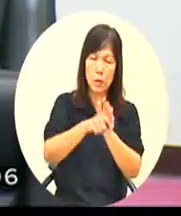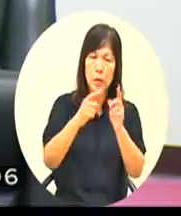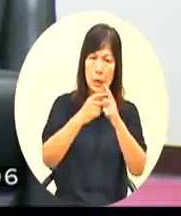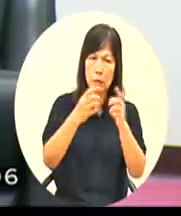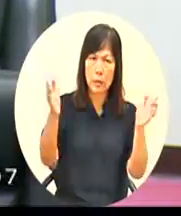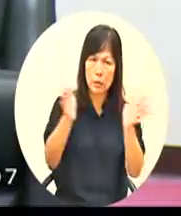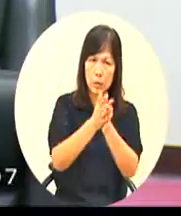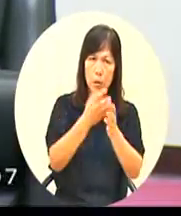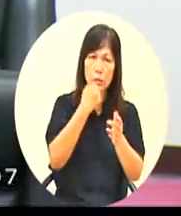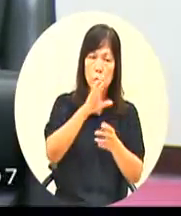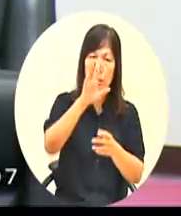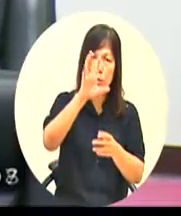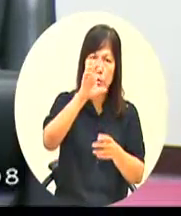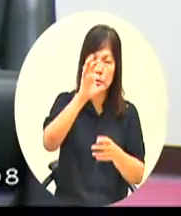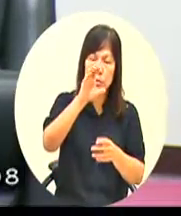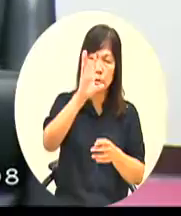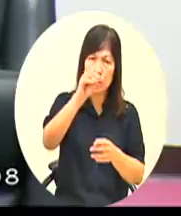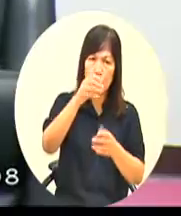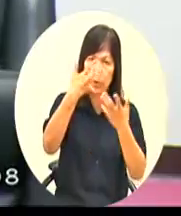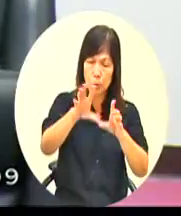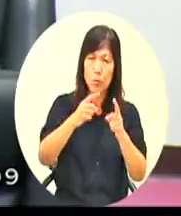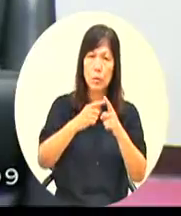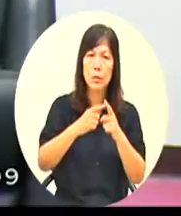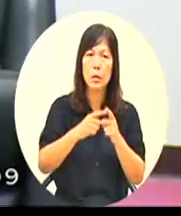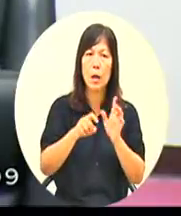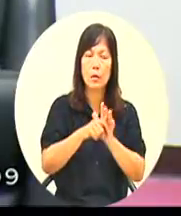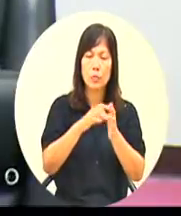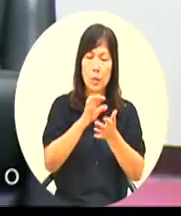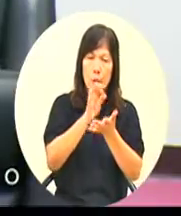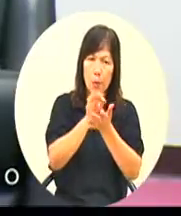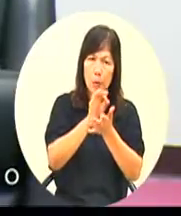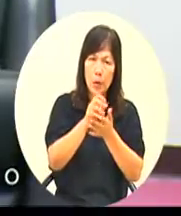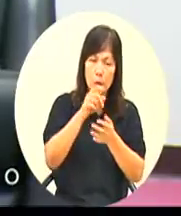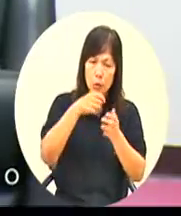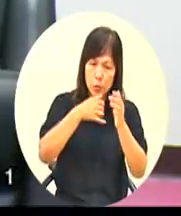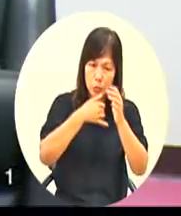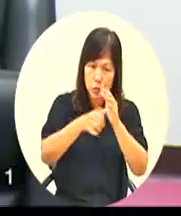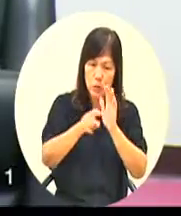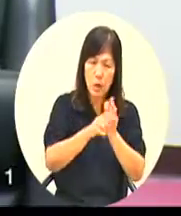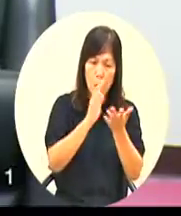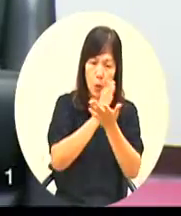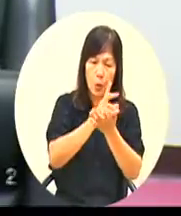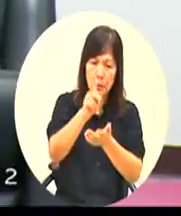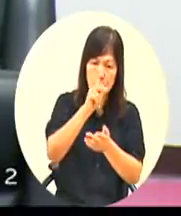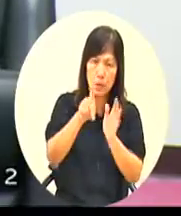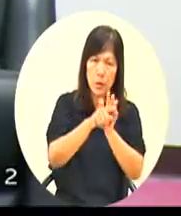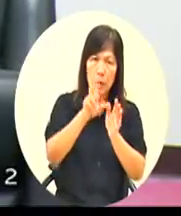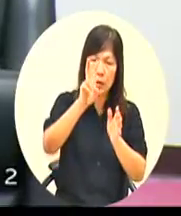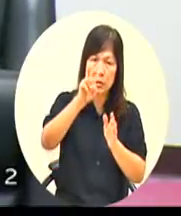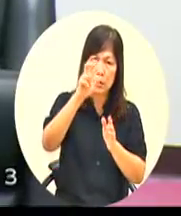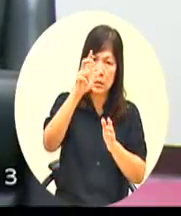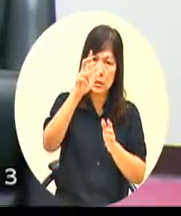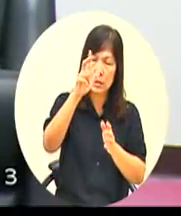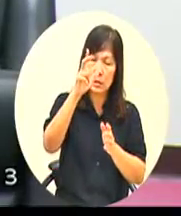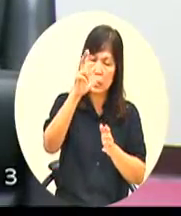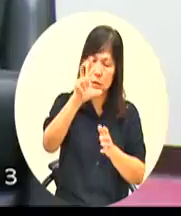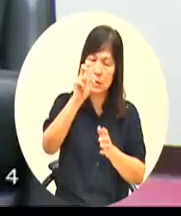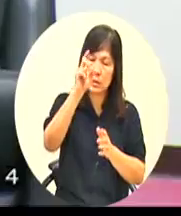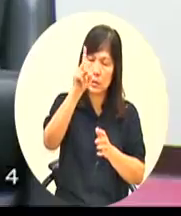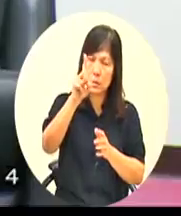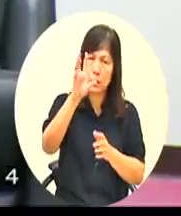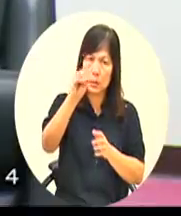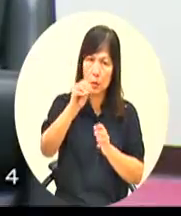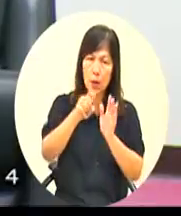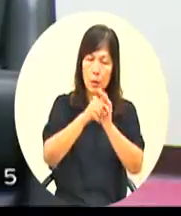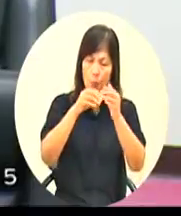有99.9万人次，那我们使用的一个书册呢有718,000多 的藏